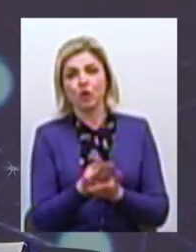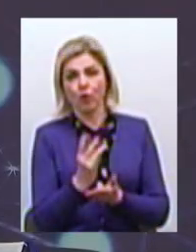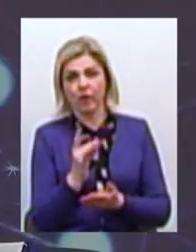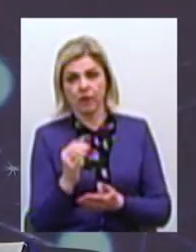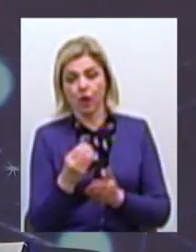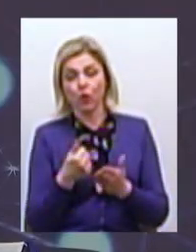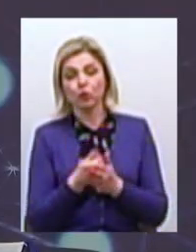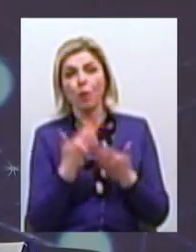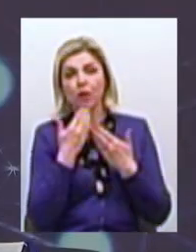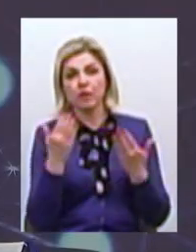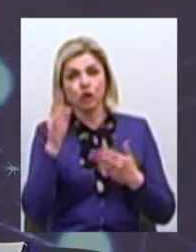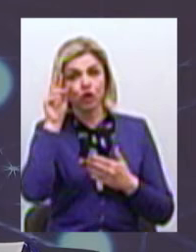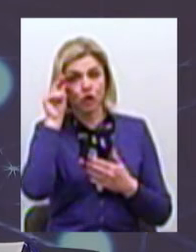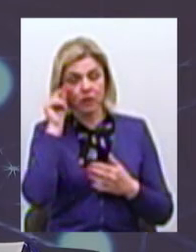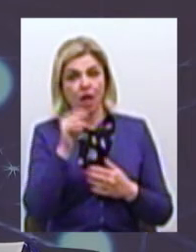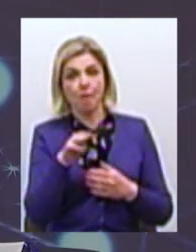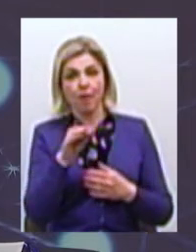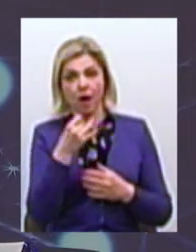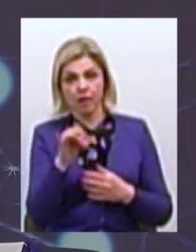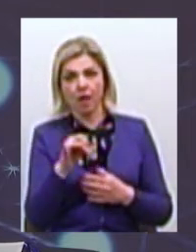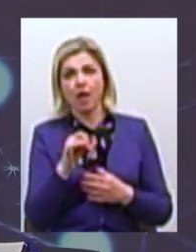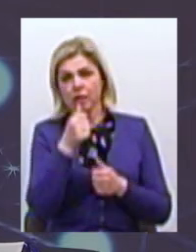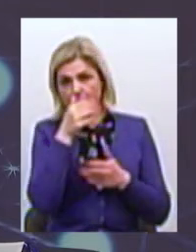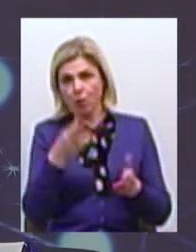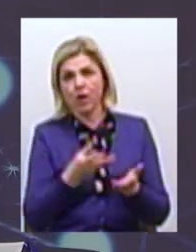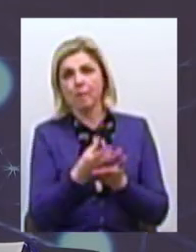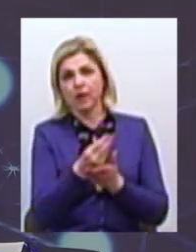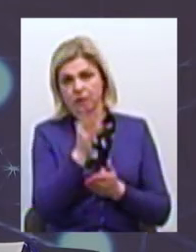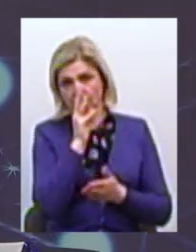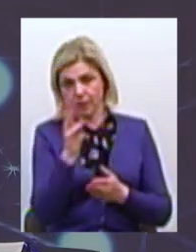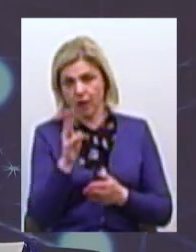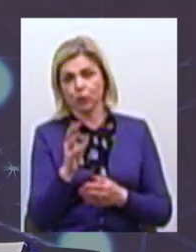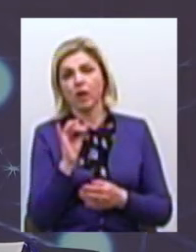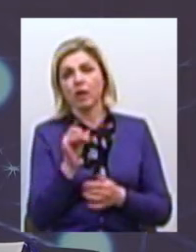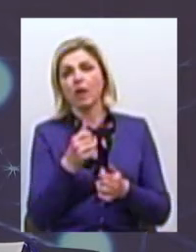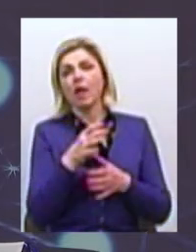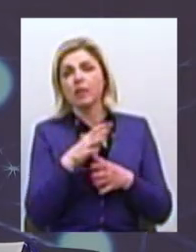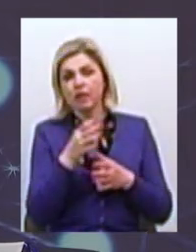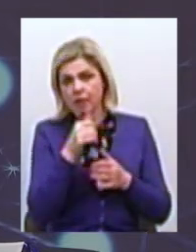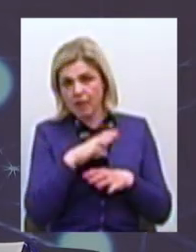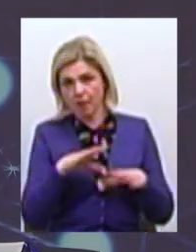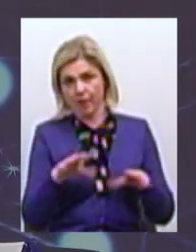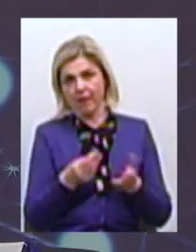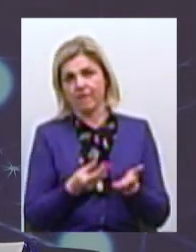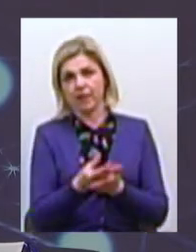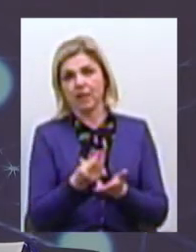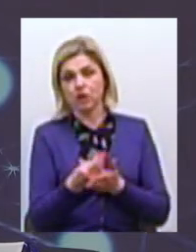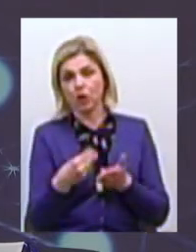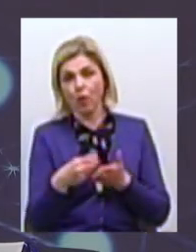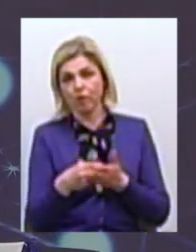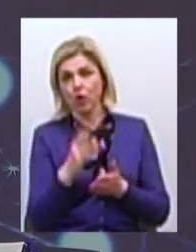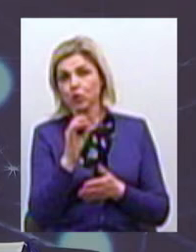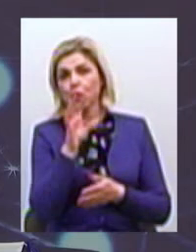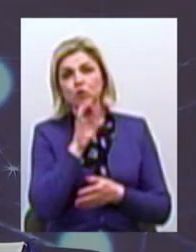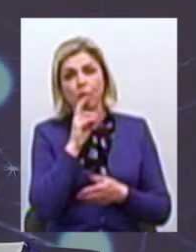чисел мая ми не могли до зарплату виплатити. Там було зв'язано з антимонопольним комітетом. Тобто просто не було фінансування. Але собаки не